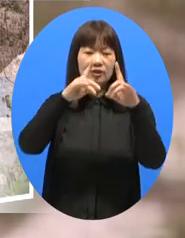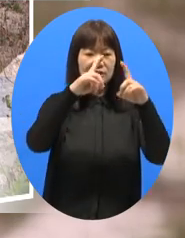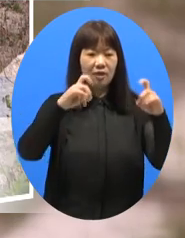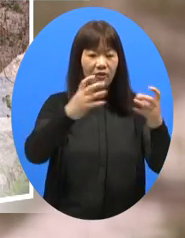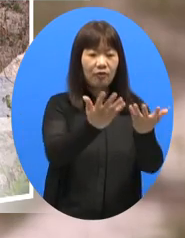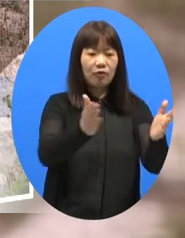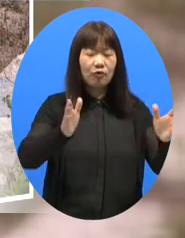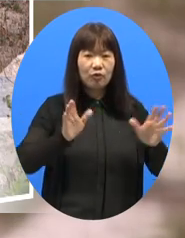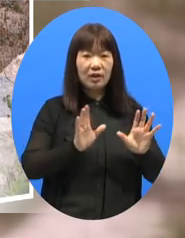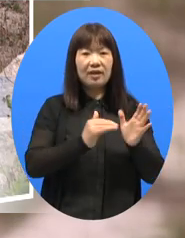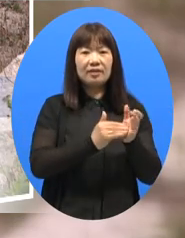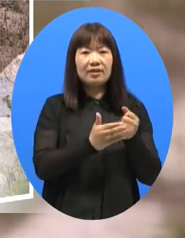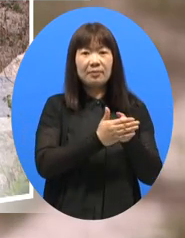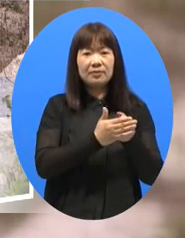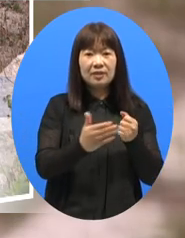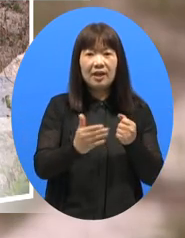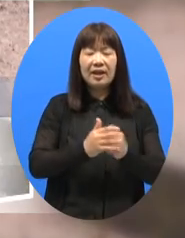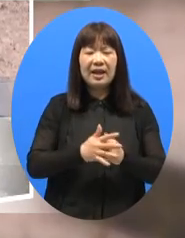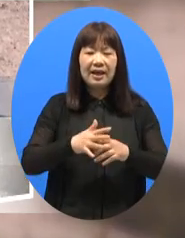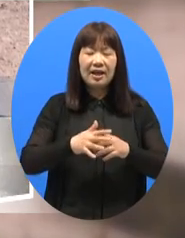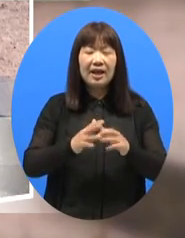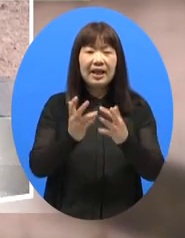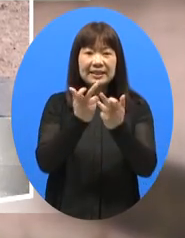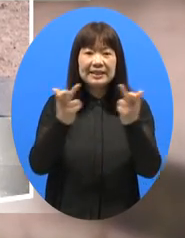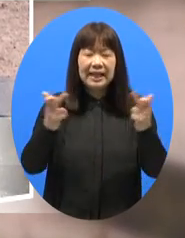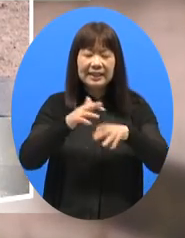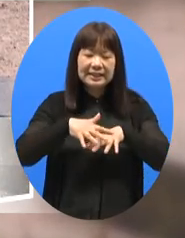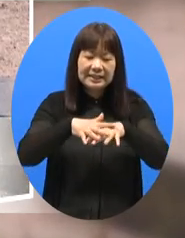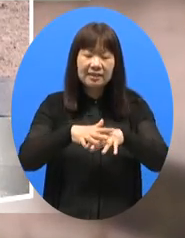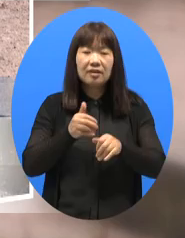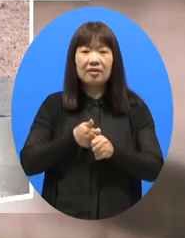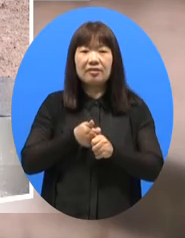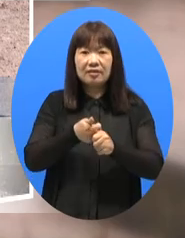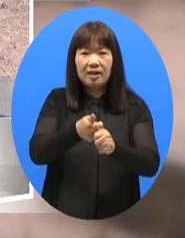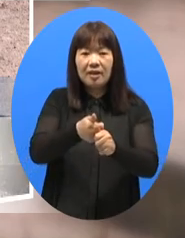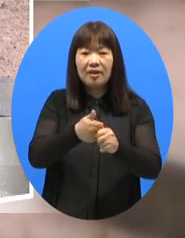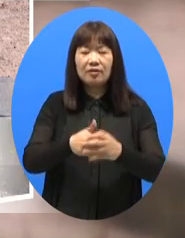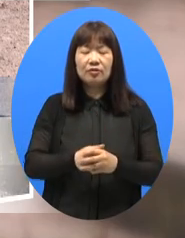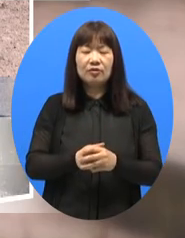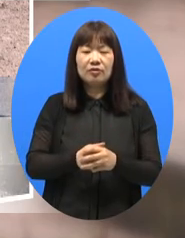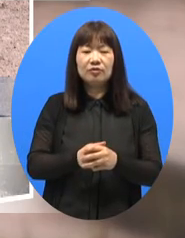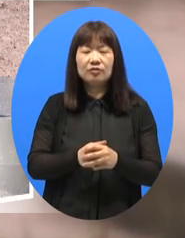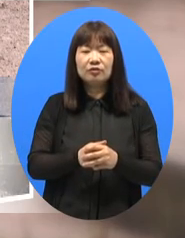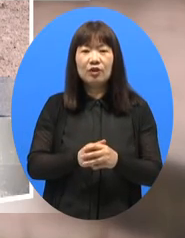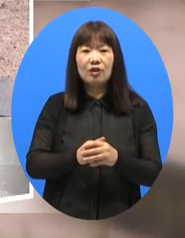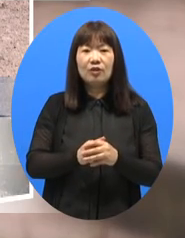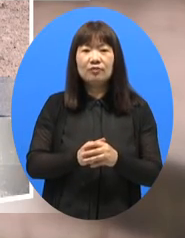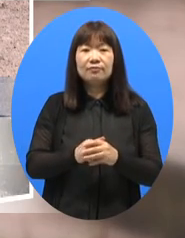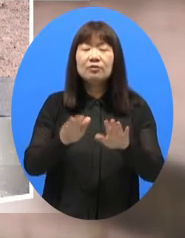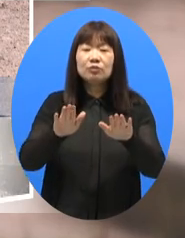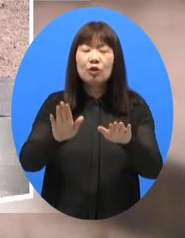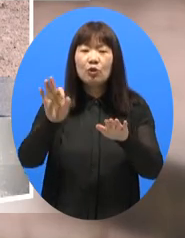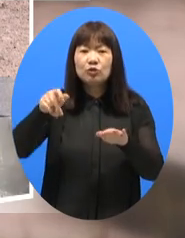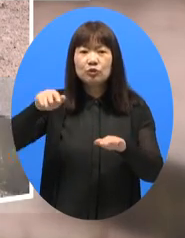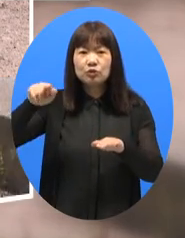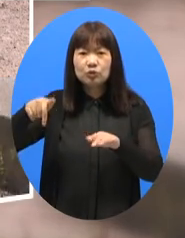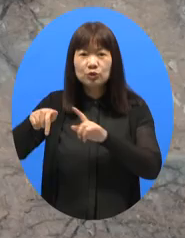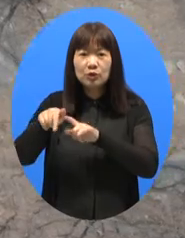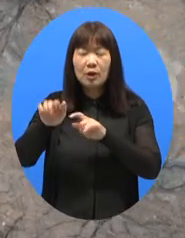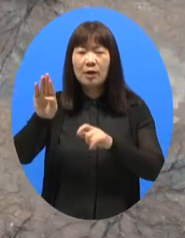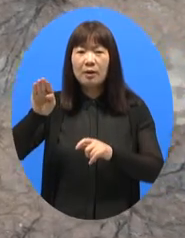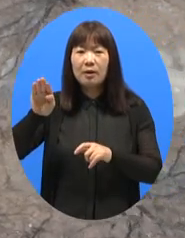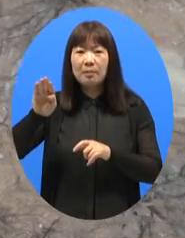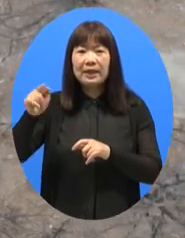성곽이어서 지세에 따라서 산세 지세에 따라서 고축, 반축, 반반축, 지축여장